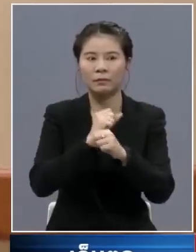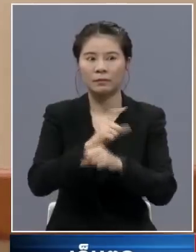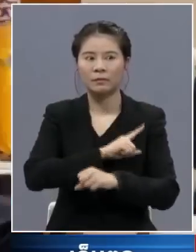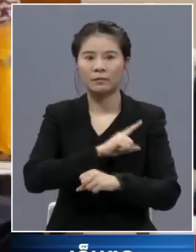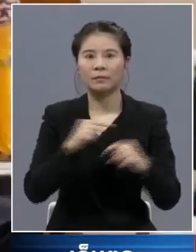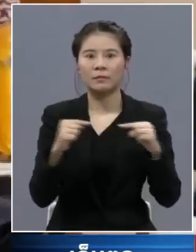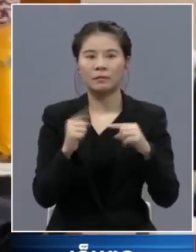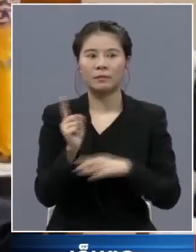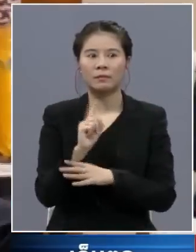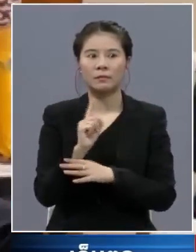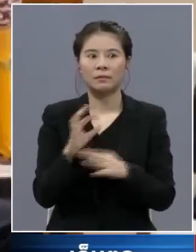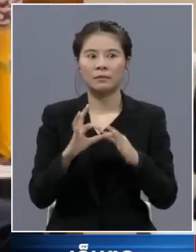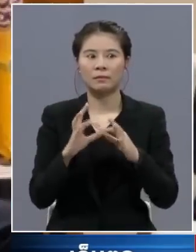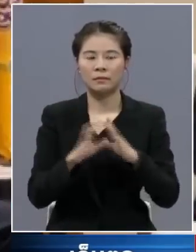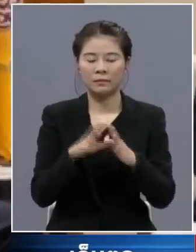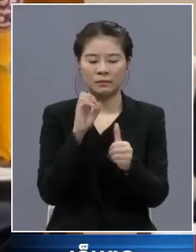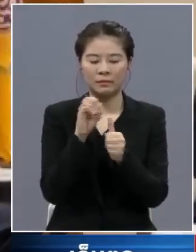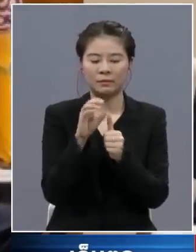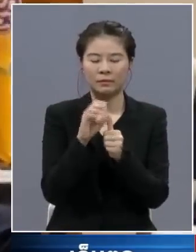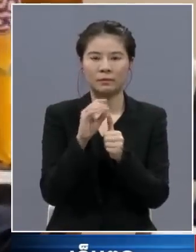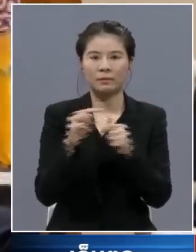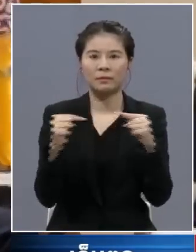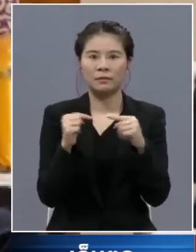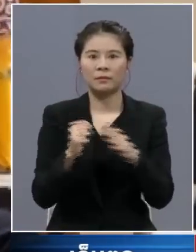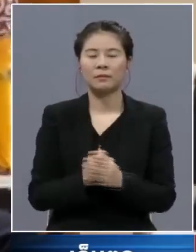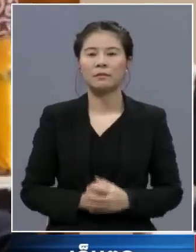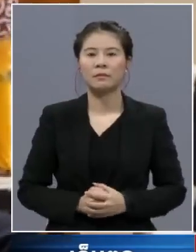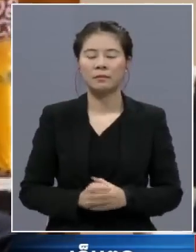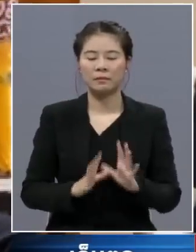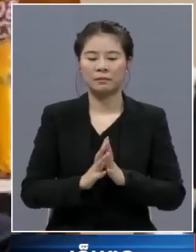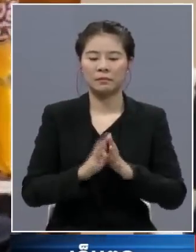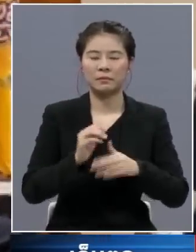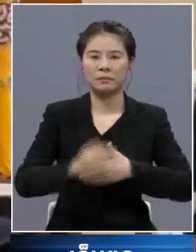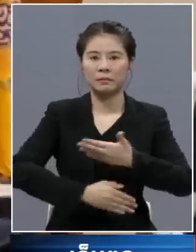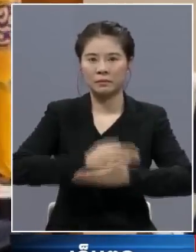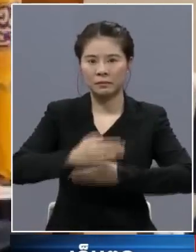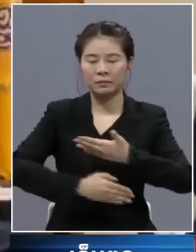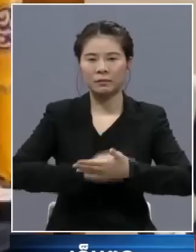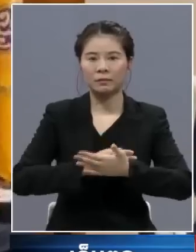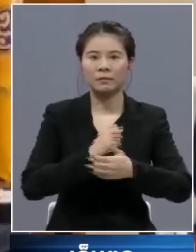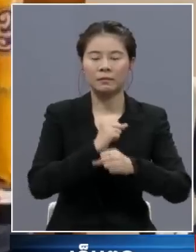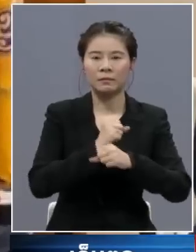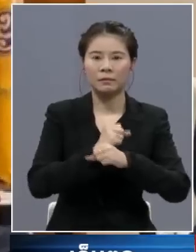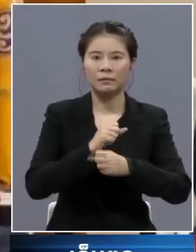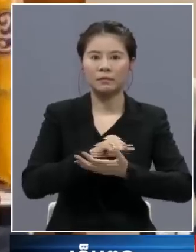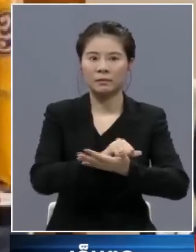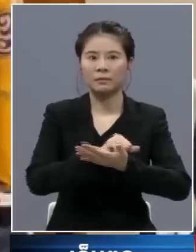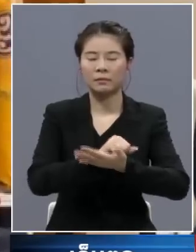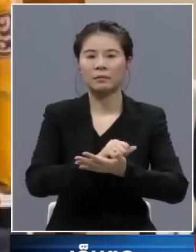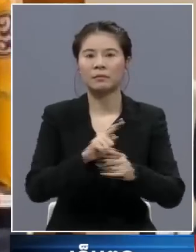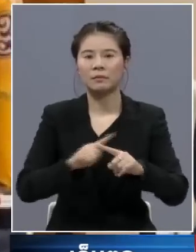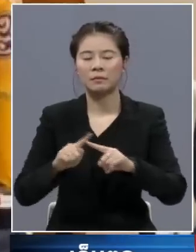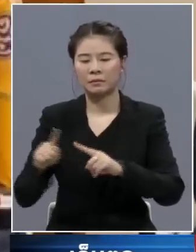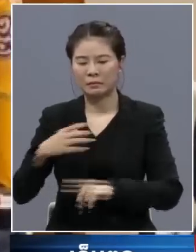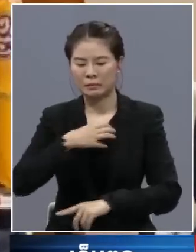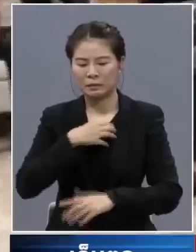คุยฟังข้อเสนอแนะจากภาคธุรกิจนั่นแหละคือเหมือนกับว่าในช่วงที่ผ่านมาเนี่ยอยากจะเรียกความเชื่อมั่นทางเศรษฐกิจให้